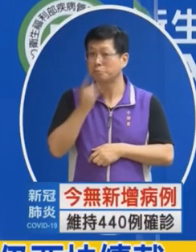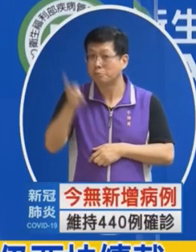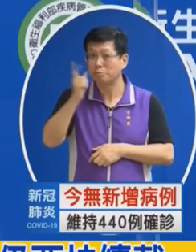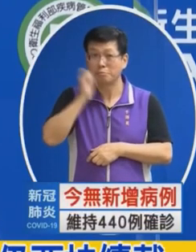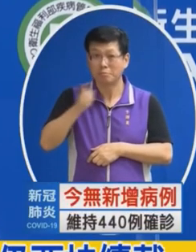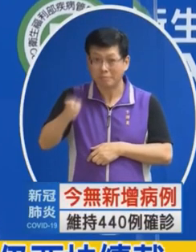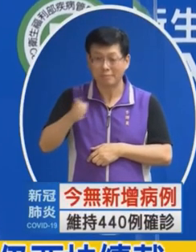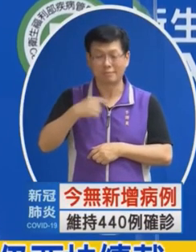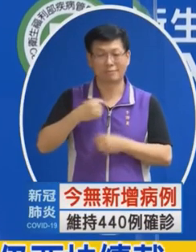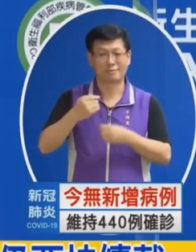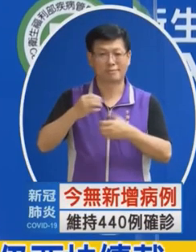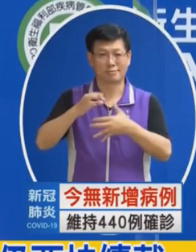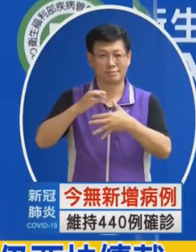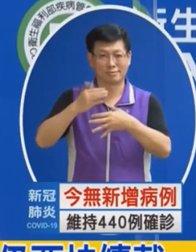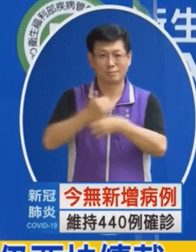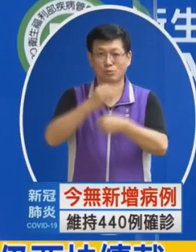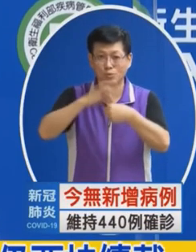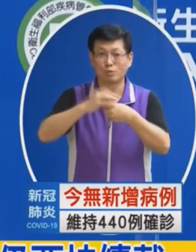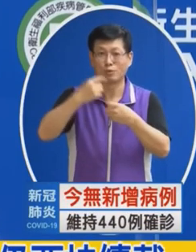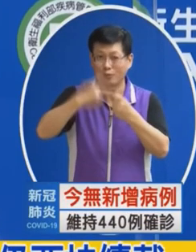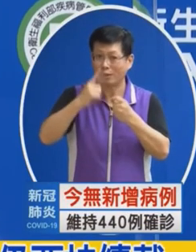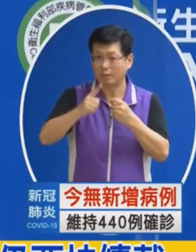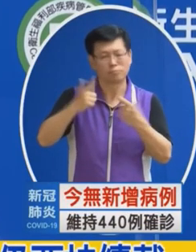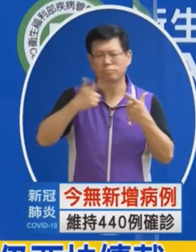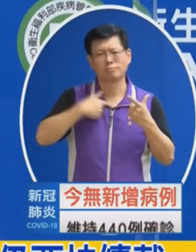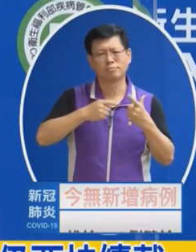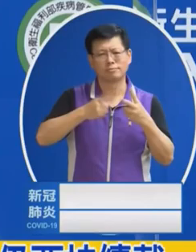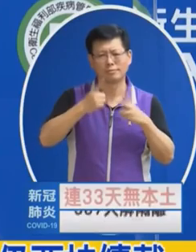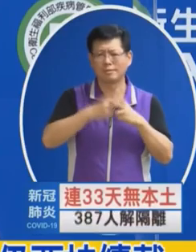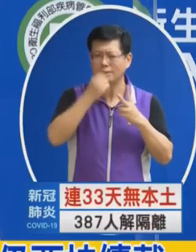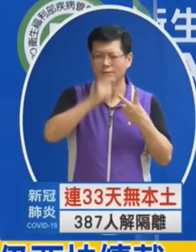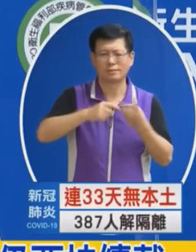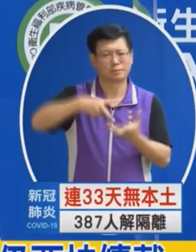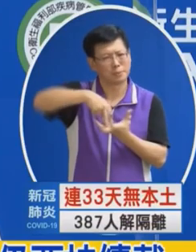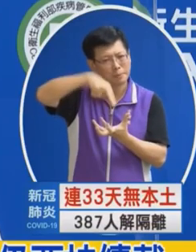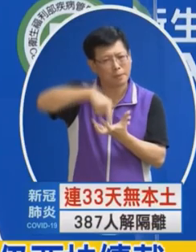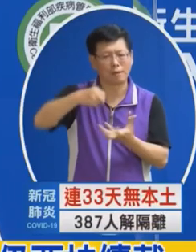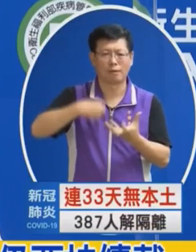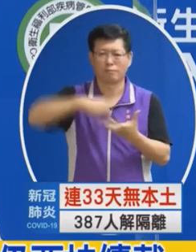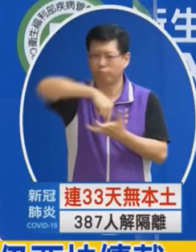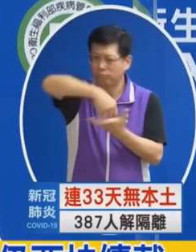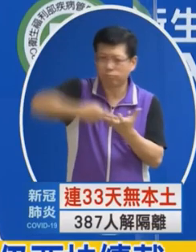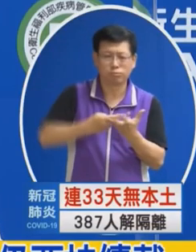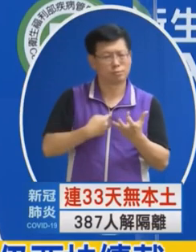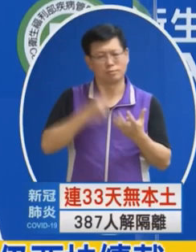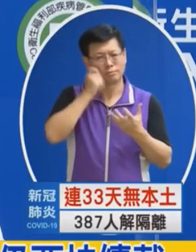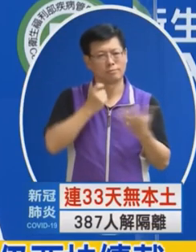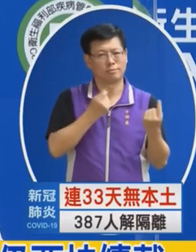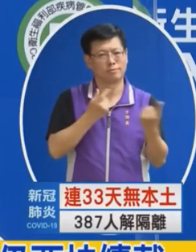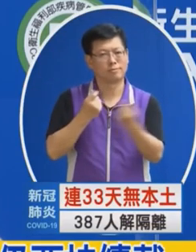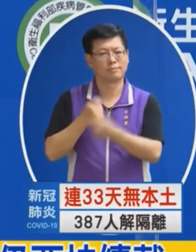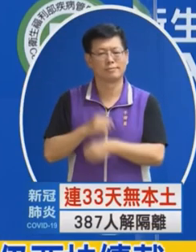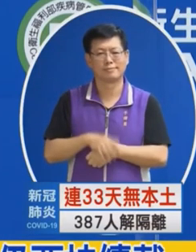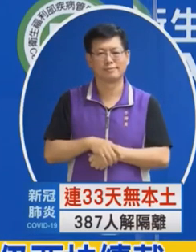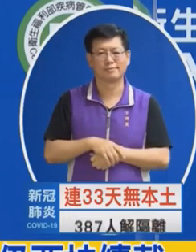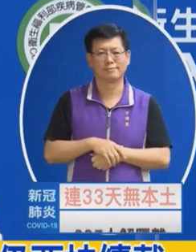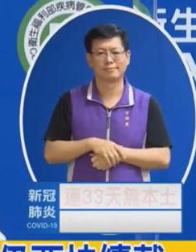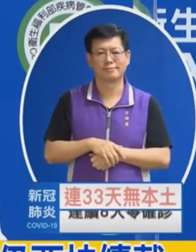只有喜欢吃卤肉饭这一样了哈，各种小吃啦、霸丸啦、蛙桂这我都蛮喜欢的。